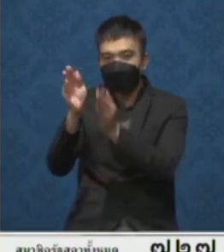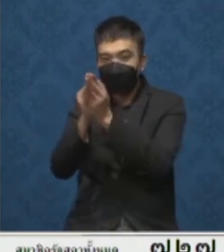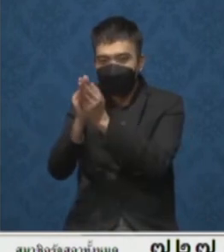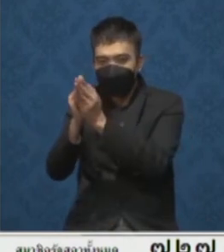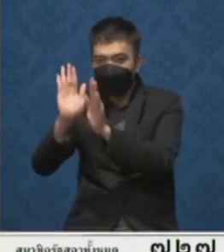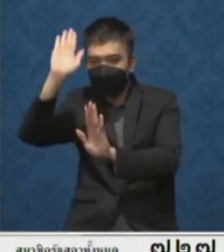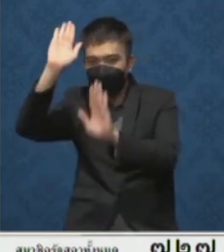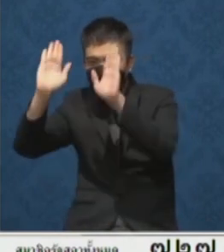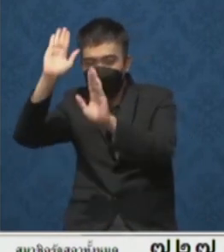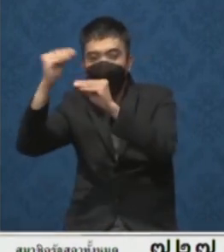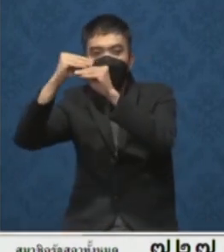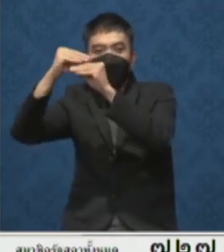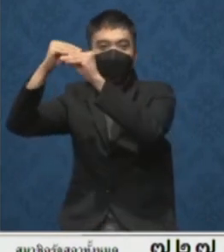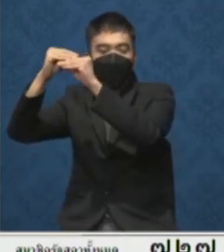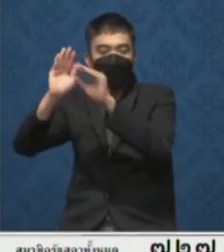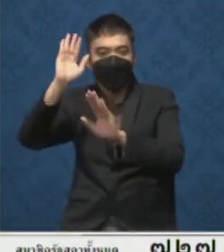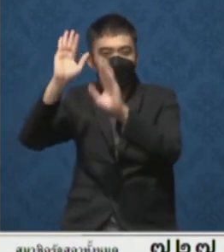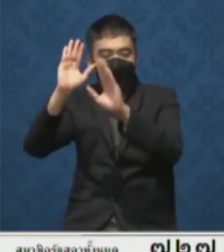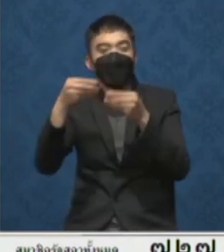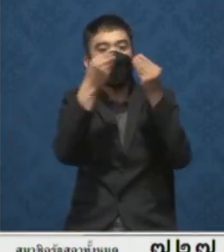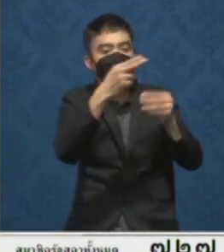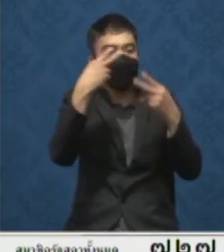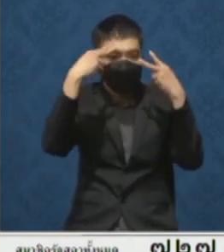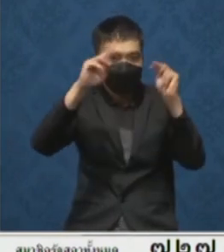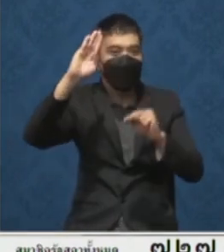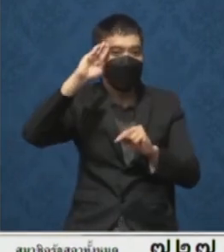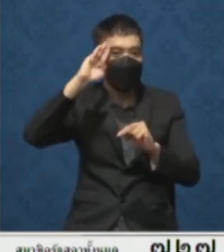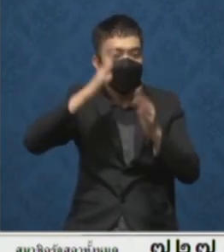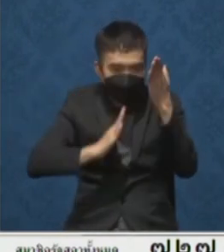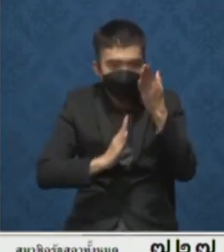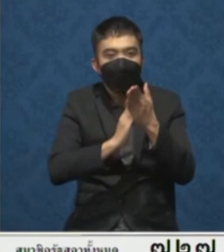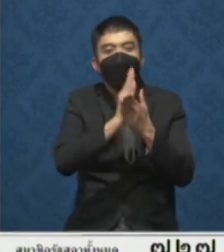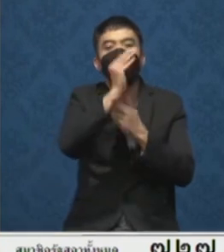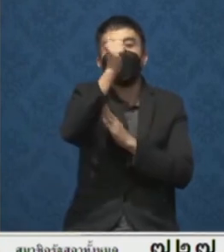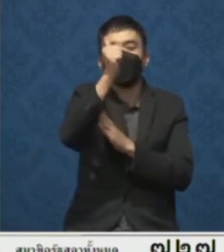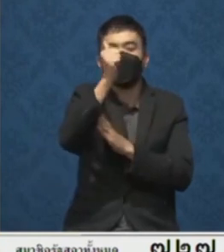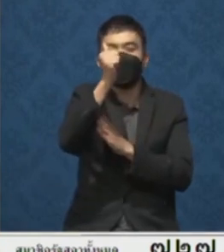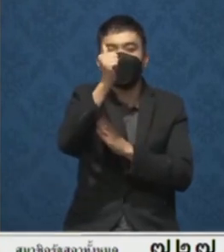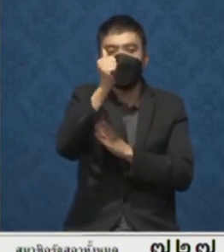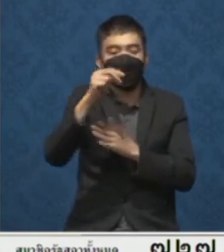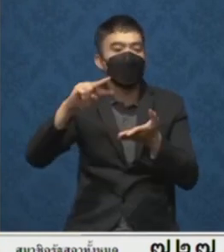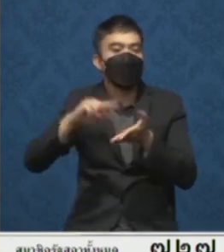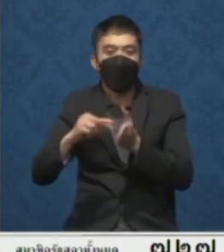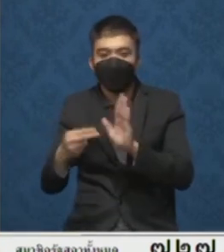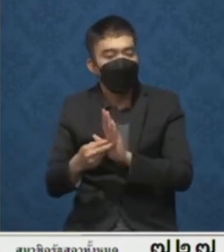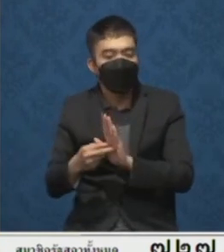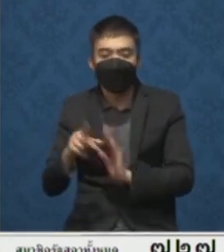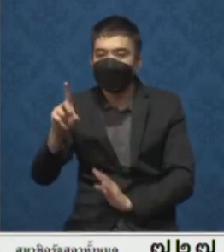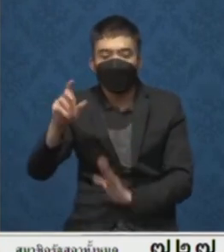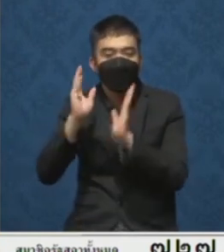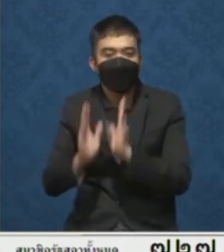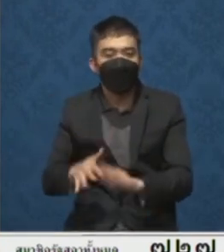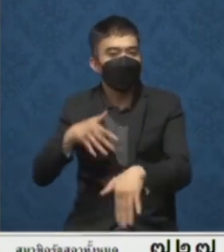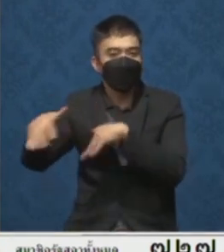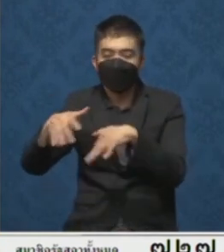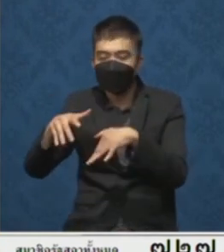ให้พลเอกประยุทธ์เป็นนายกจึงทำให้พรรคการเมืองเหล่านั้นยอมทรยศต่อผลโหวตของพี่น้องประชาชนในการมาเลือกพลเอกประยุ